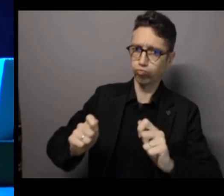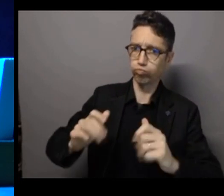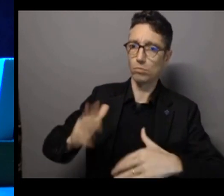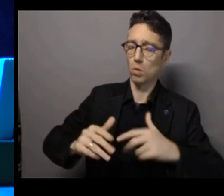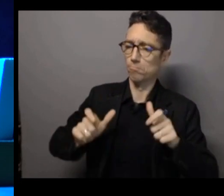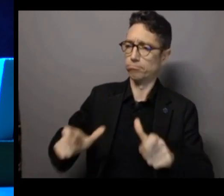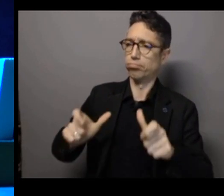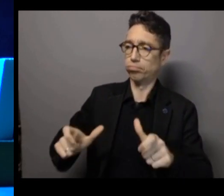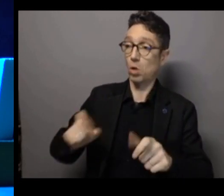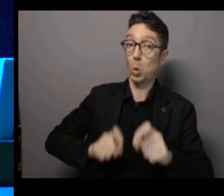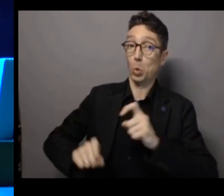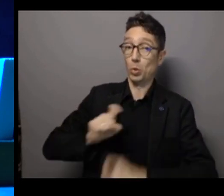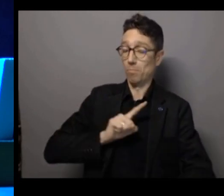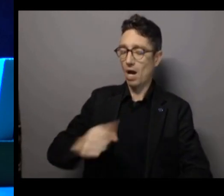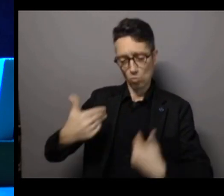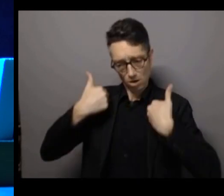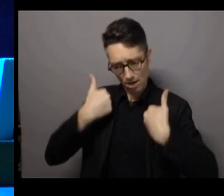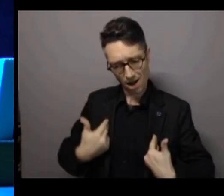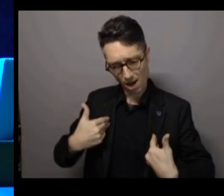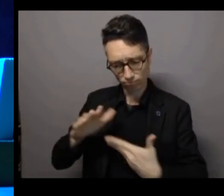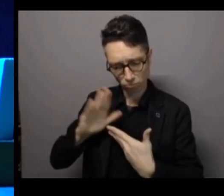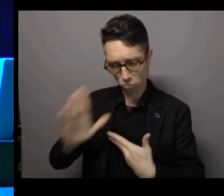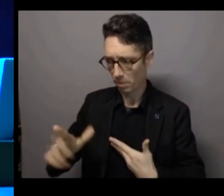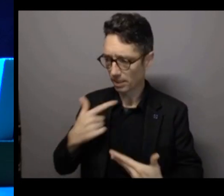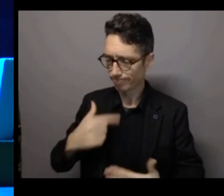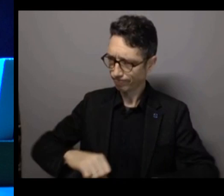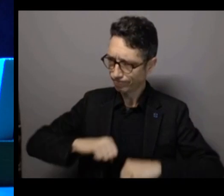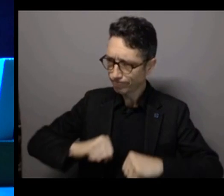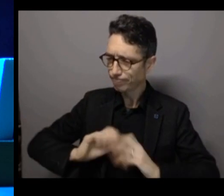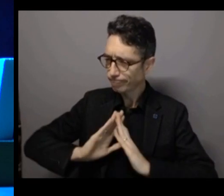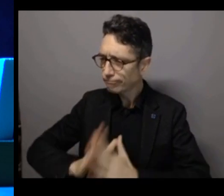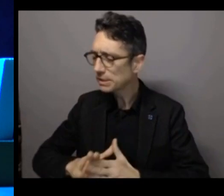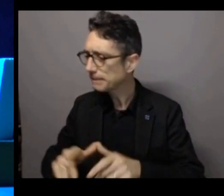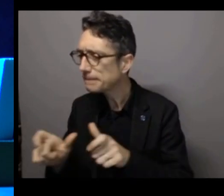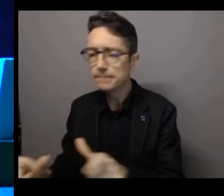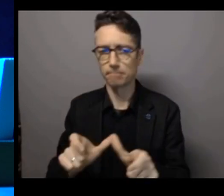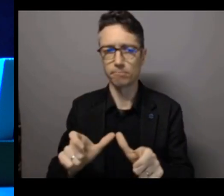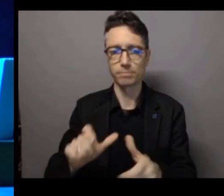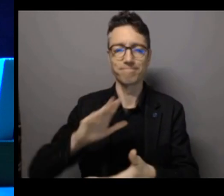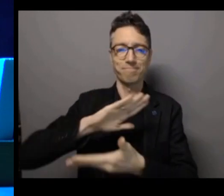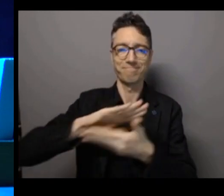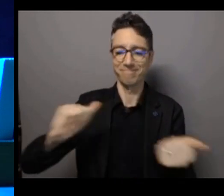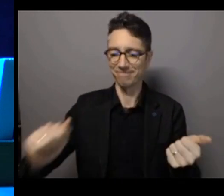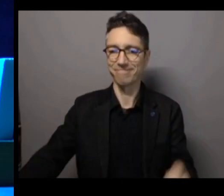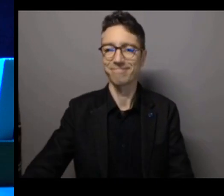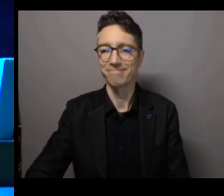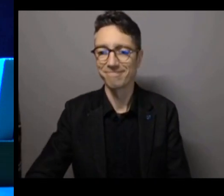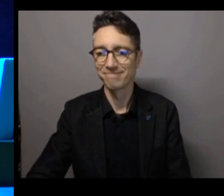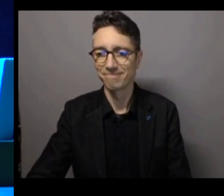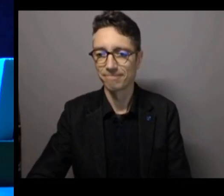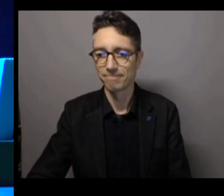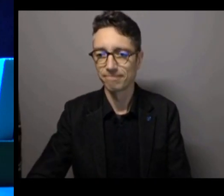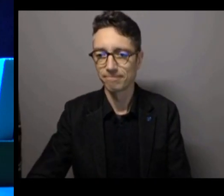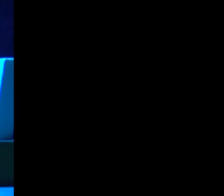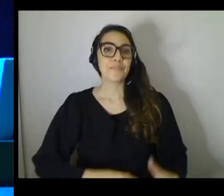reculer. En tout cas, vous pourrez compter sur moi pour être mobilisé sur ce sujet. Alors, l'après-jeu ne doit pas être un